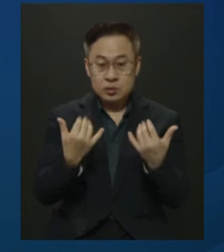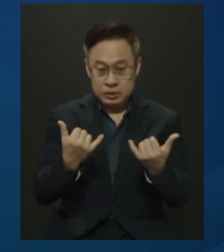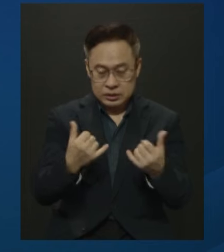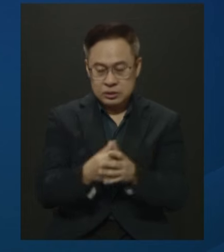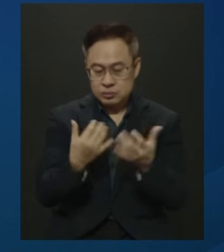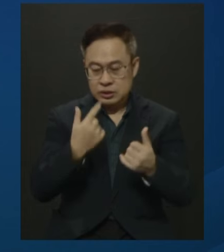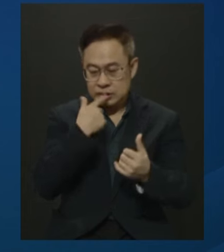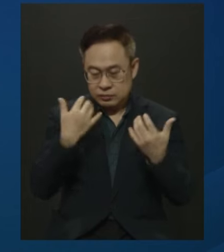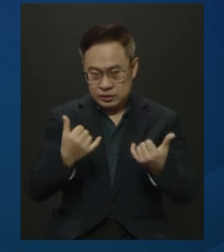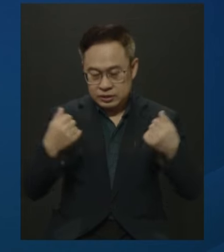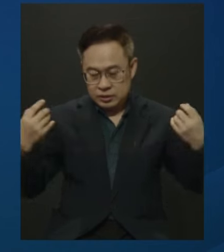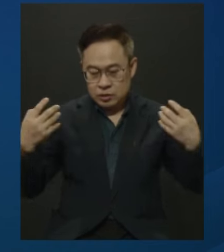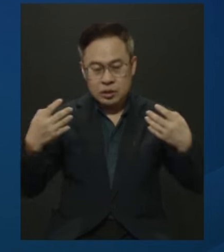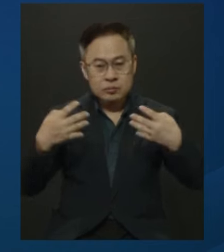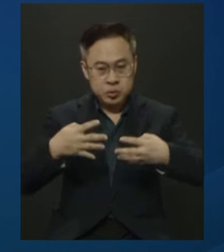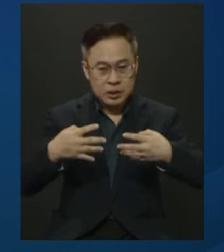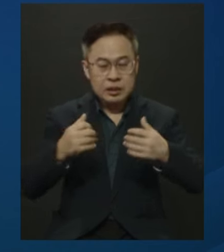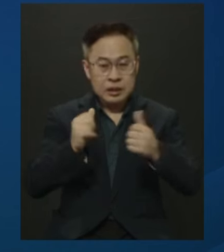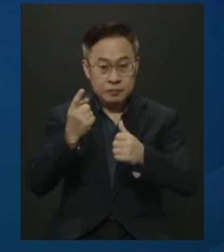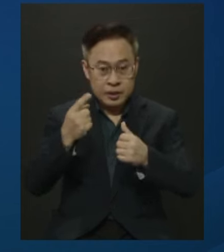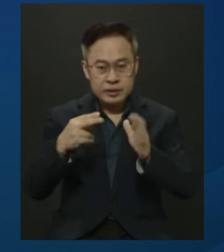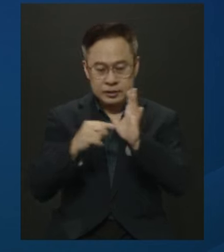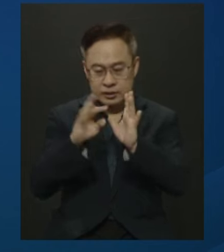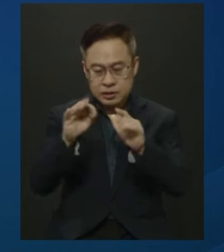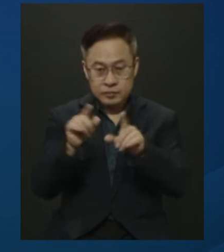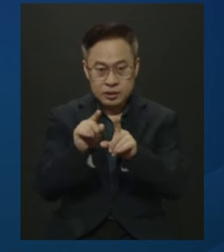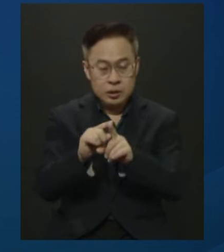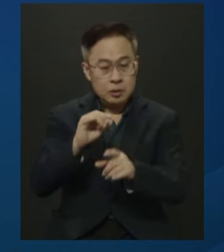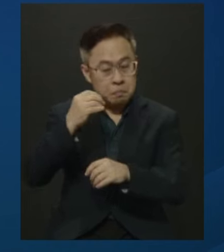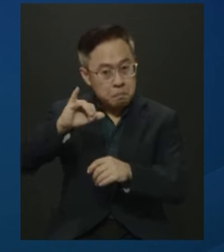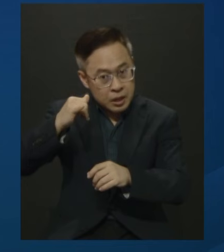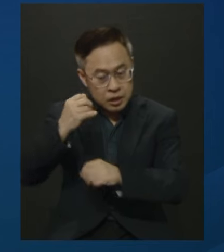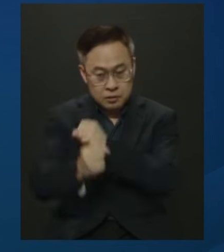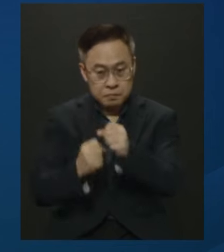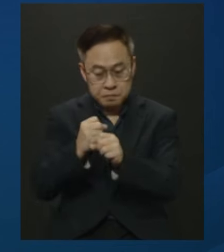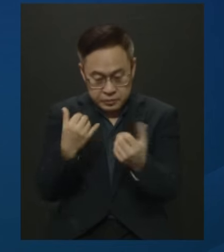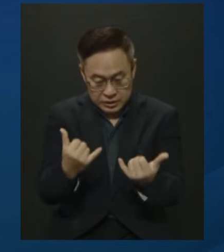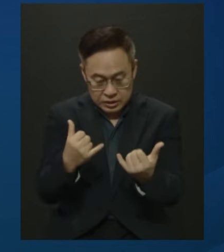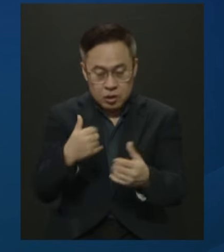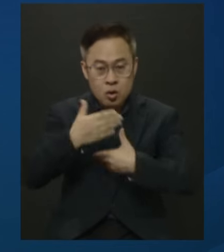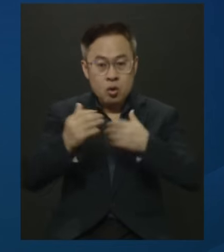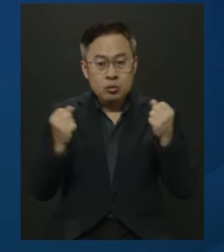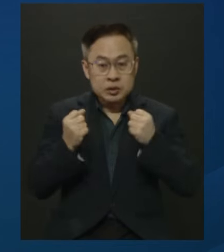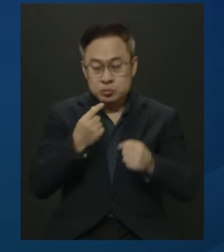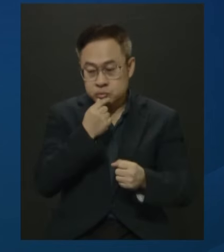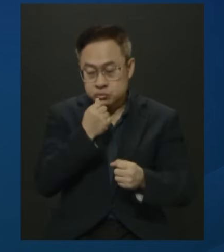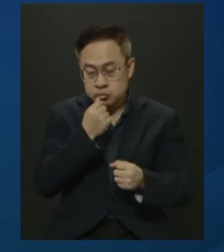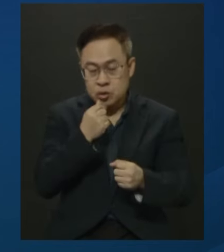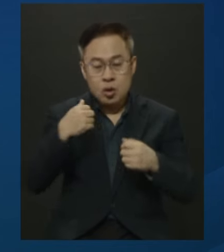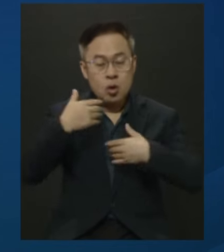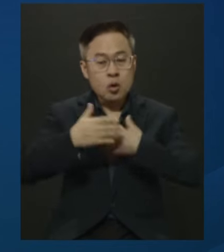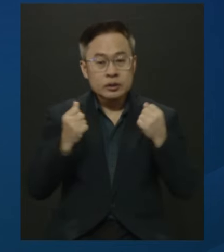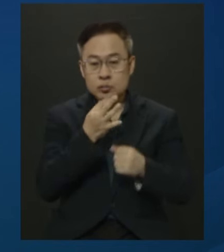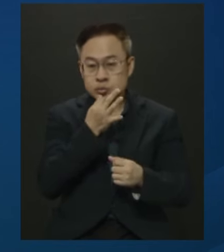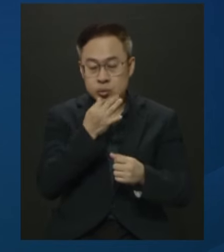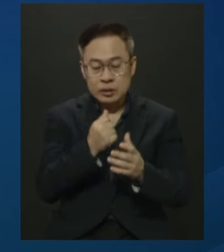ไร้พ่ายปีที่แล้วนะ ค่ะ ดีไม่ดีปีนี้เนี่ยจะแชมป์ไร้พ่ายอีกหรือเปล่า ก็ต้องรอติดตามกันเพราะว่าโอ้เปิดหัวมาดีมากแข่งขันไป8นัดนี่ก็ชน